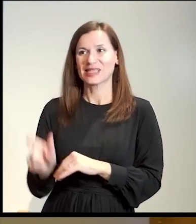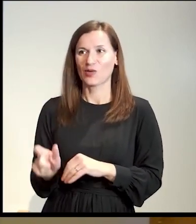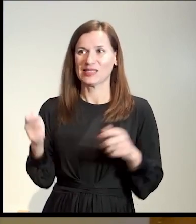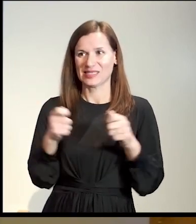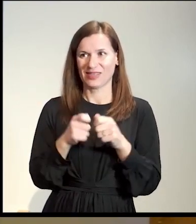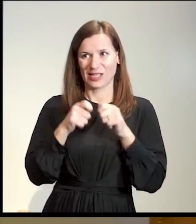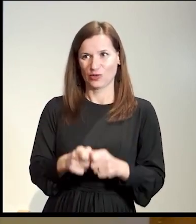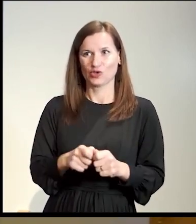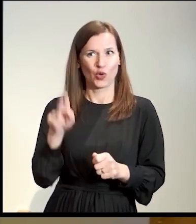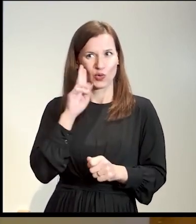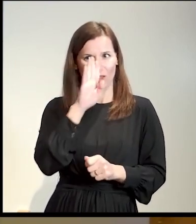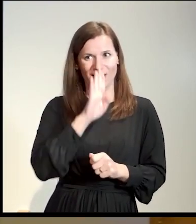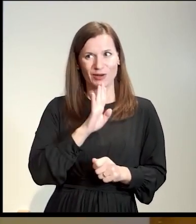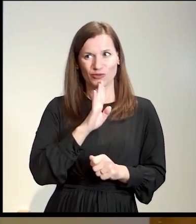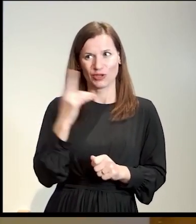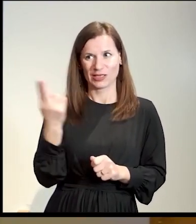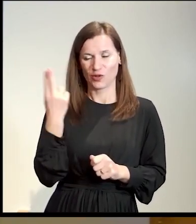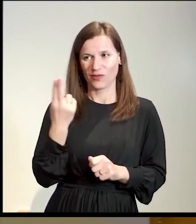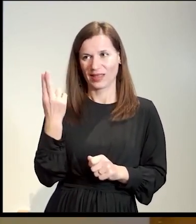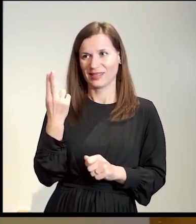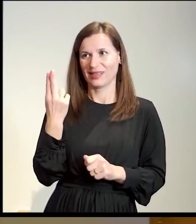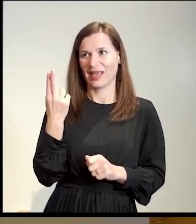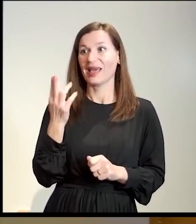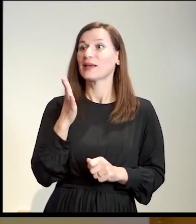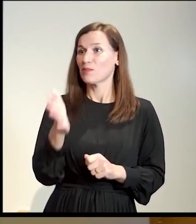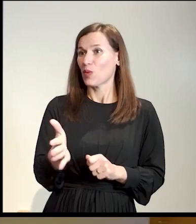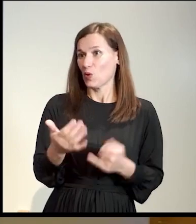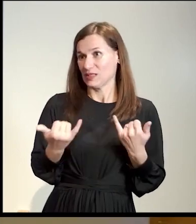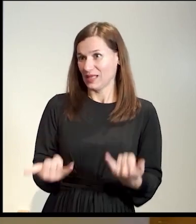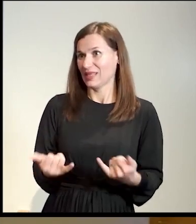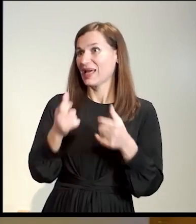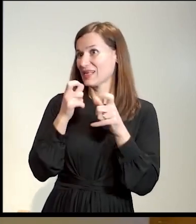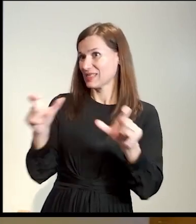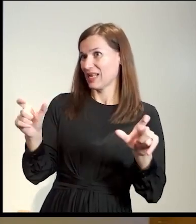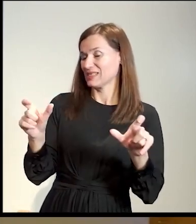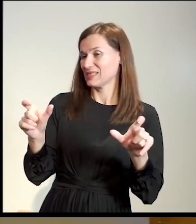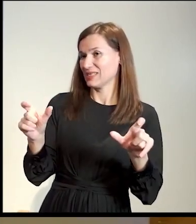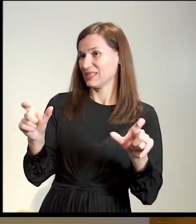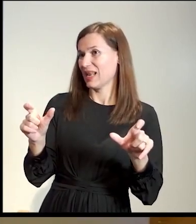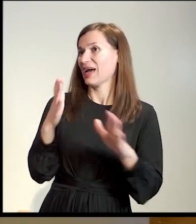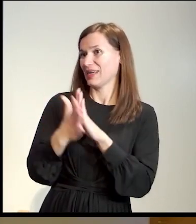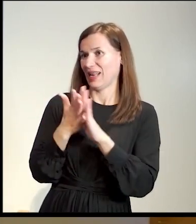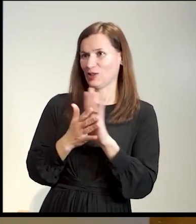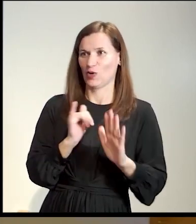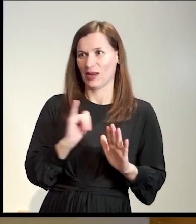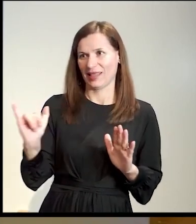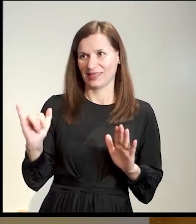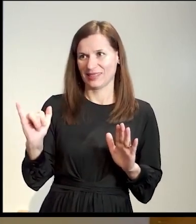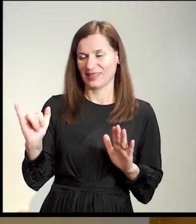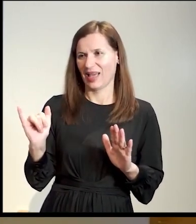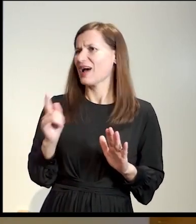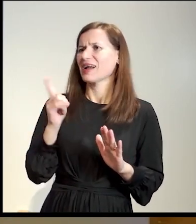Zveze društev gluhih in naglušnih Slovenije, ki bo zdaj razglasila kretnjo leta.